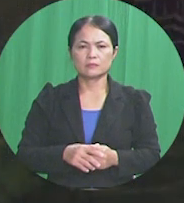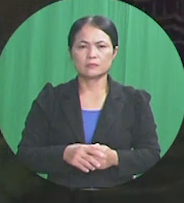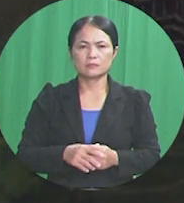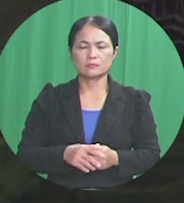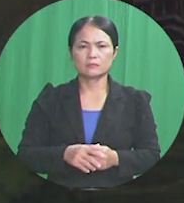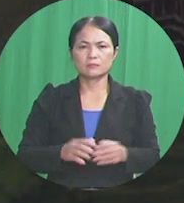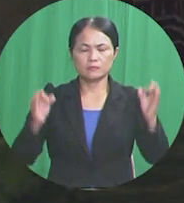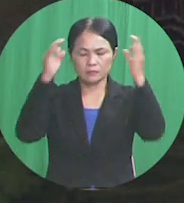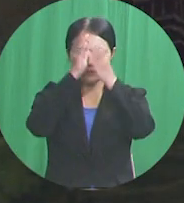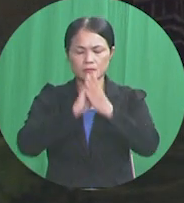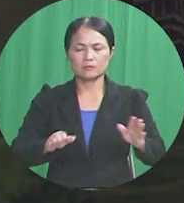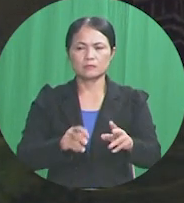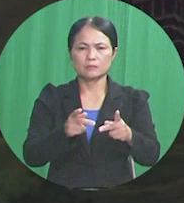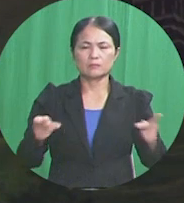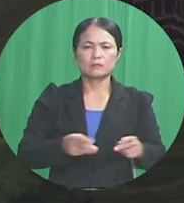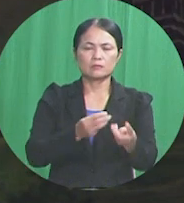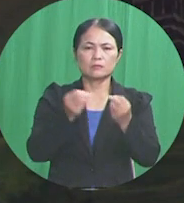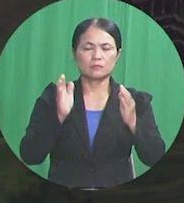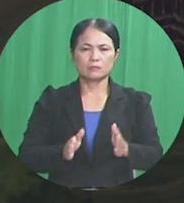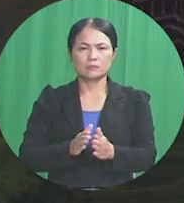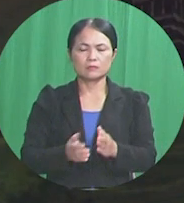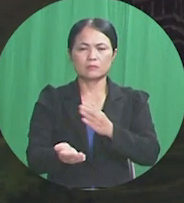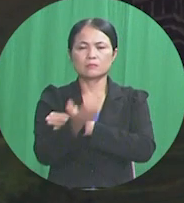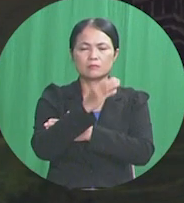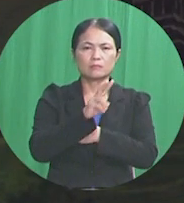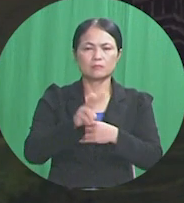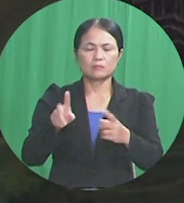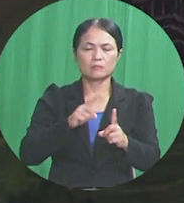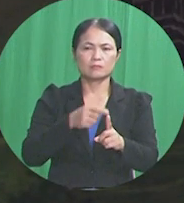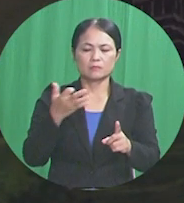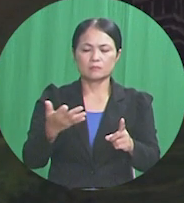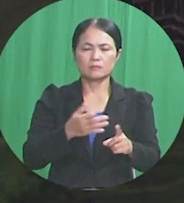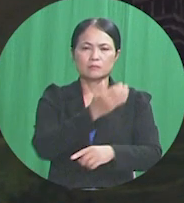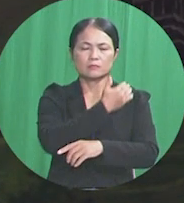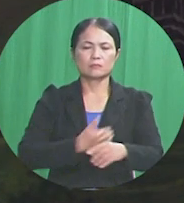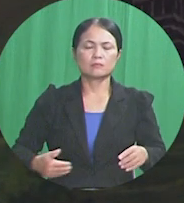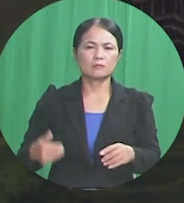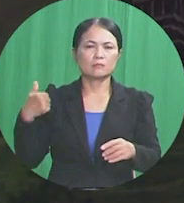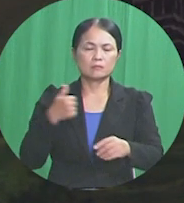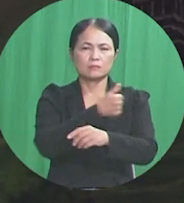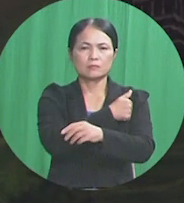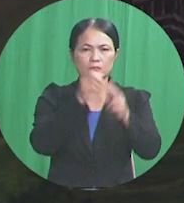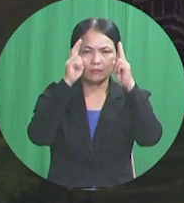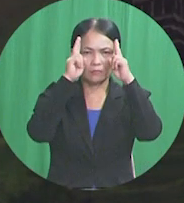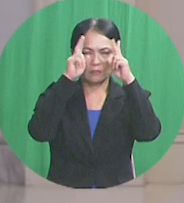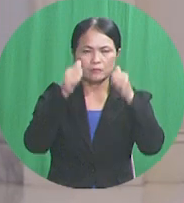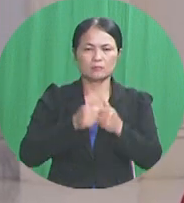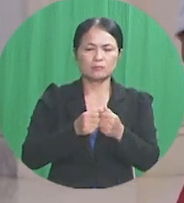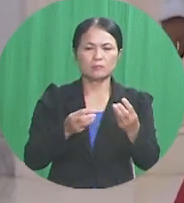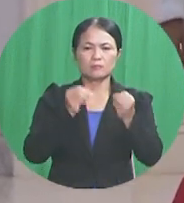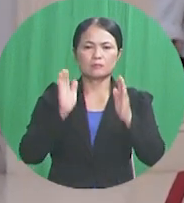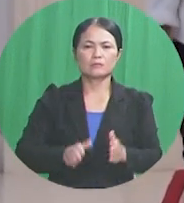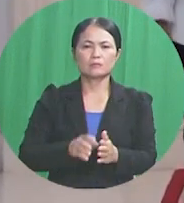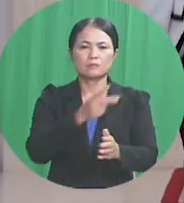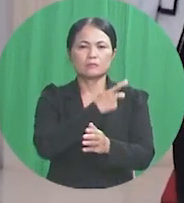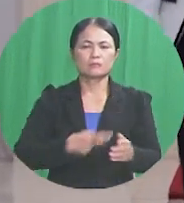ในวิมิ้นสันติพิบติสในการนายุรัฐมนตรีประกาศไงตีมาภายปีใส่หาสำหรับอาแกะมหาเสนาปฏิเดโจฮอนแสนนายุรัฐมน